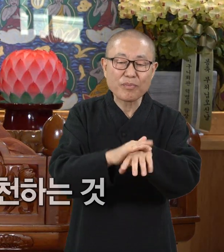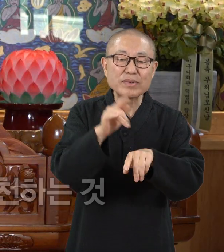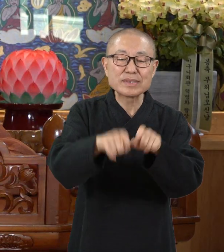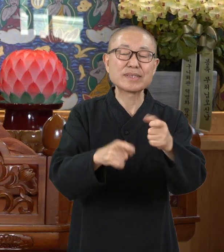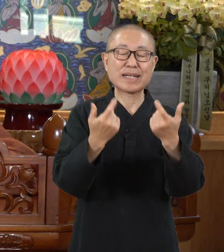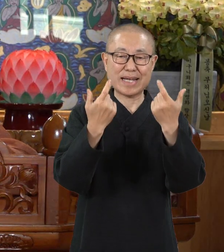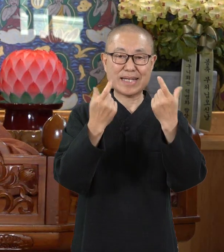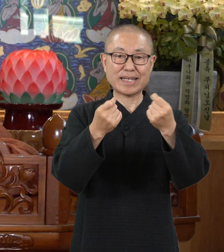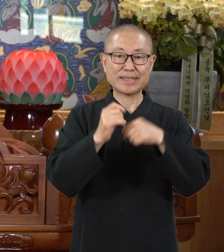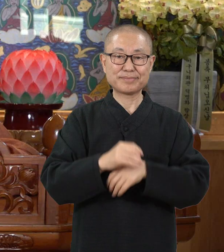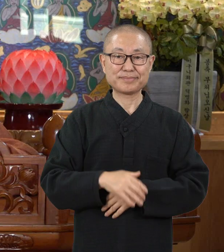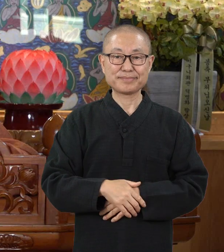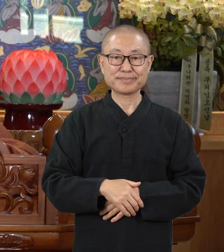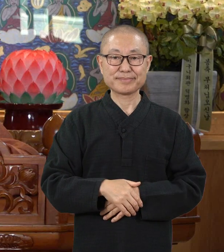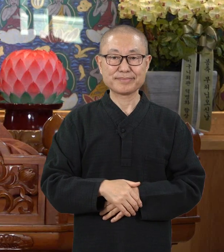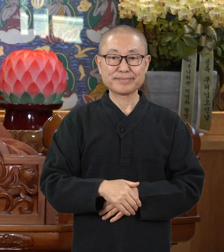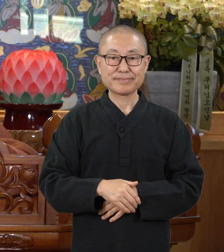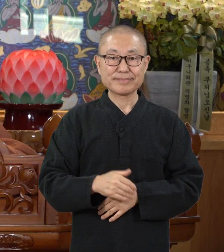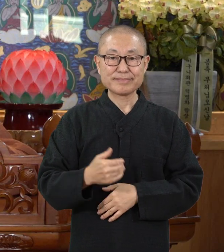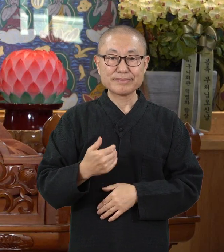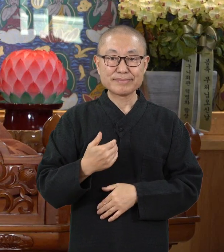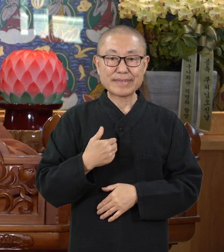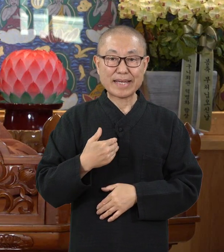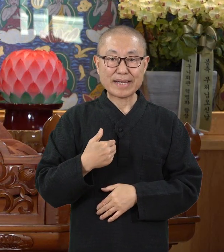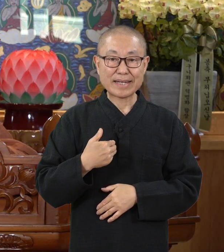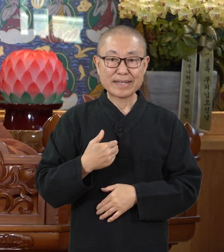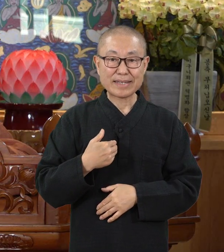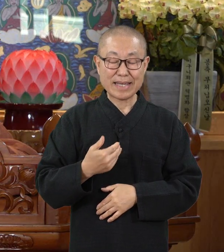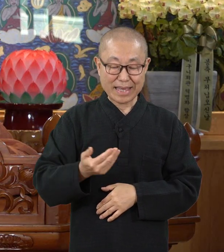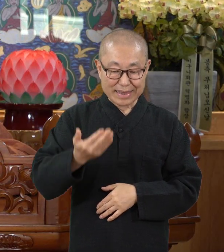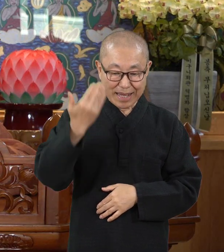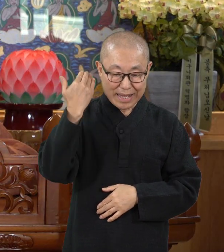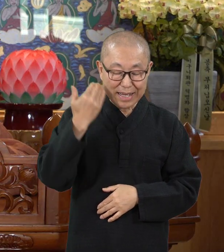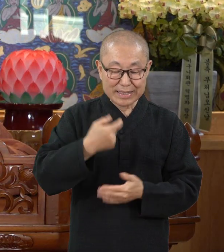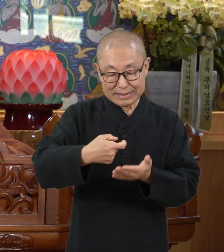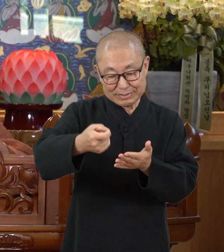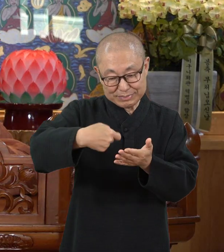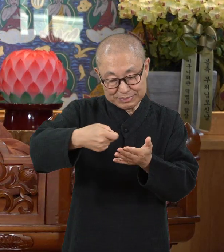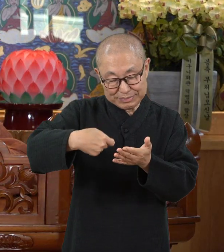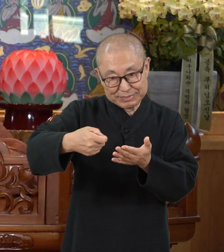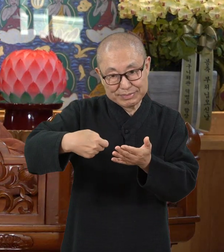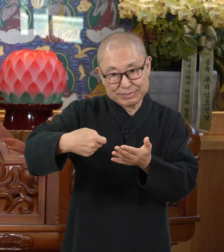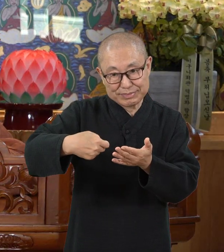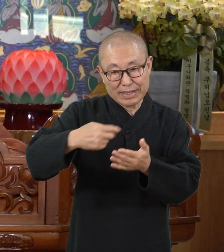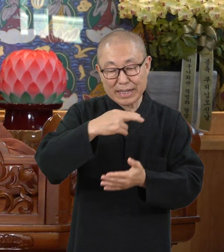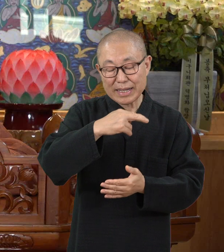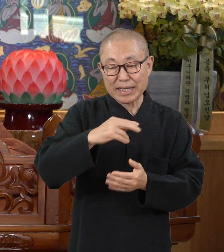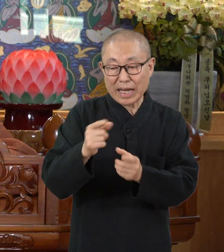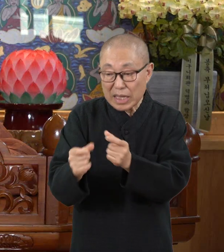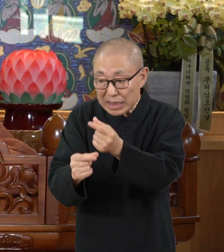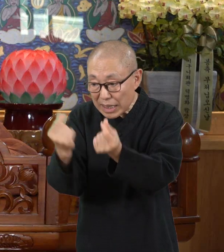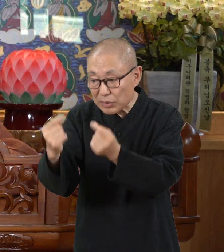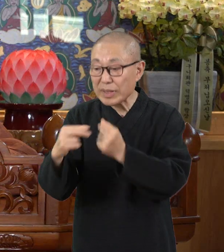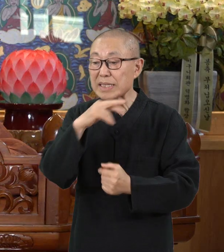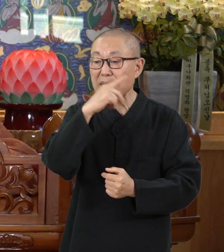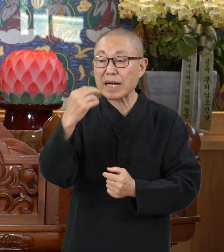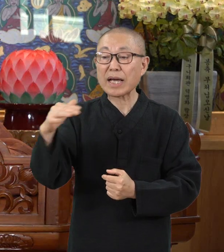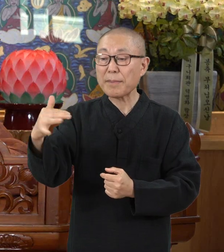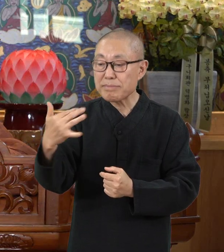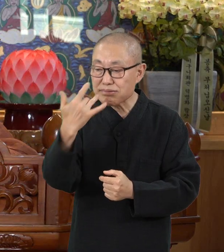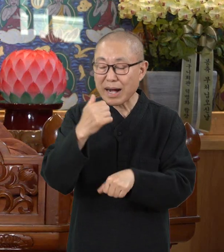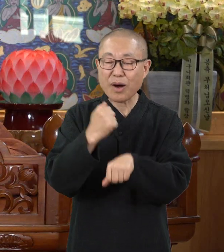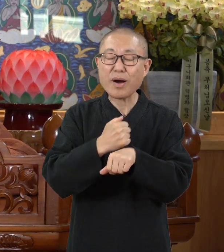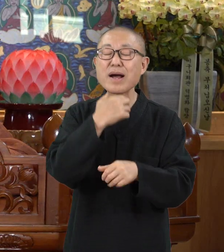것이다. 제가 그 막 잘 정리 안 된 그 중에 난초 향기를 맡고 굉장히